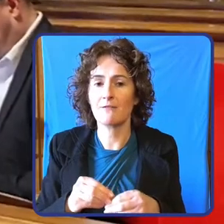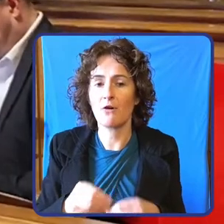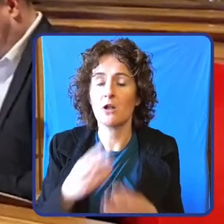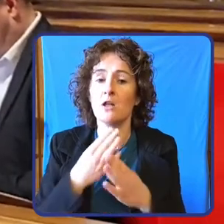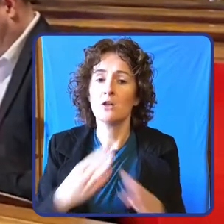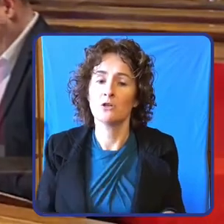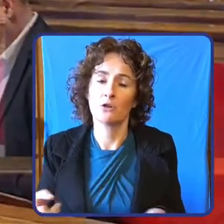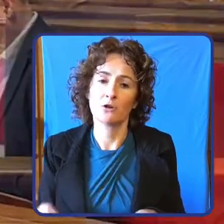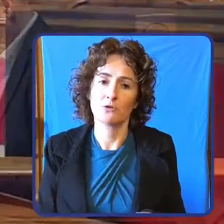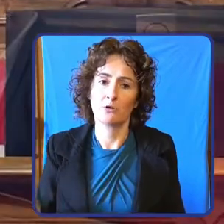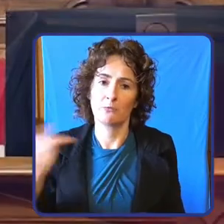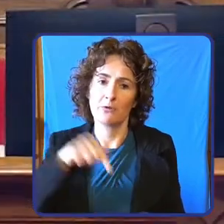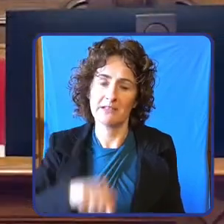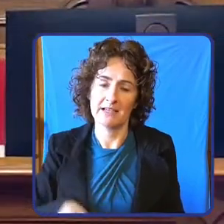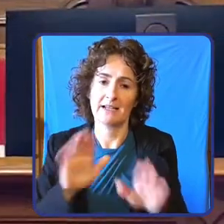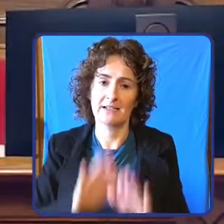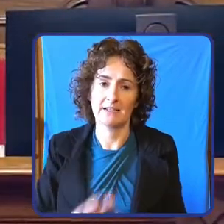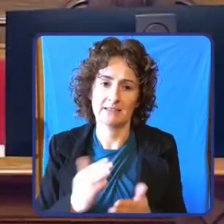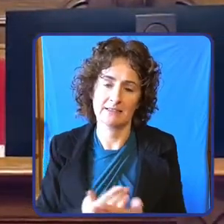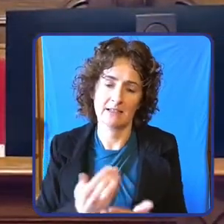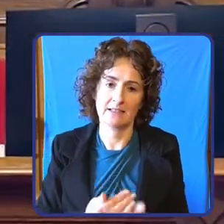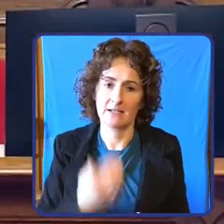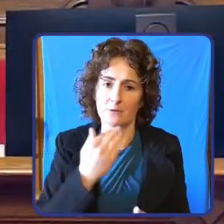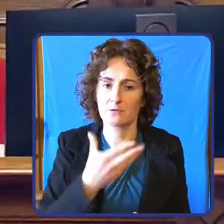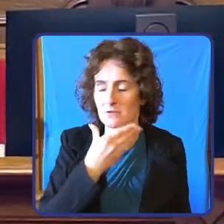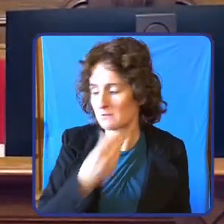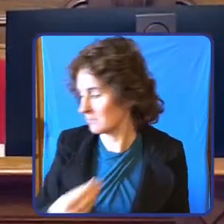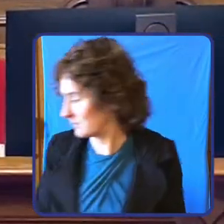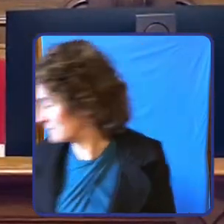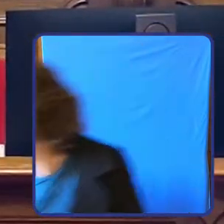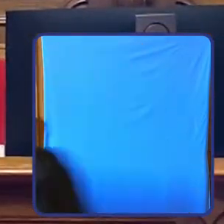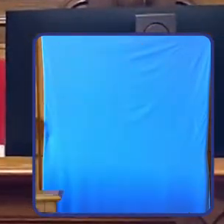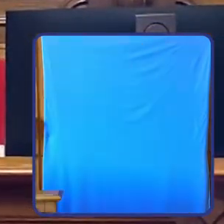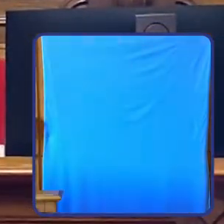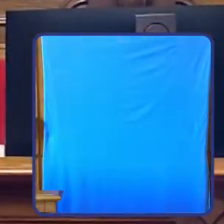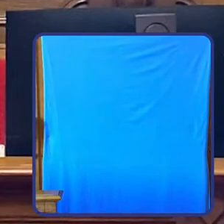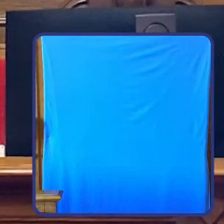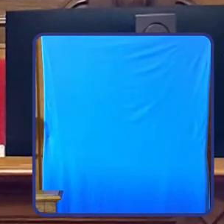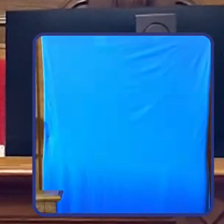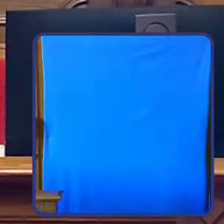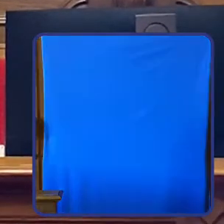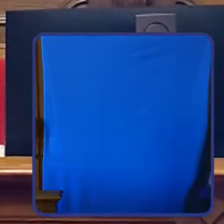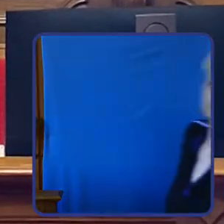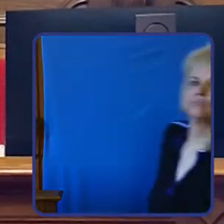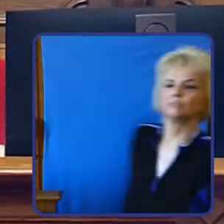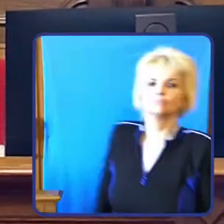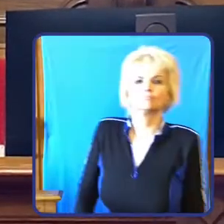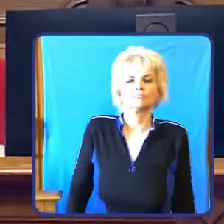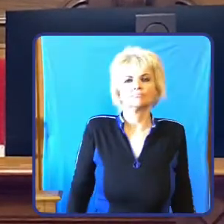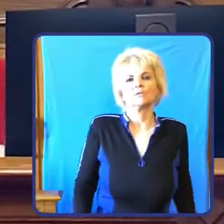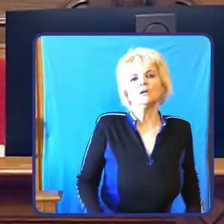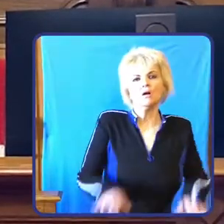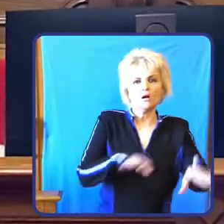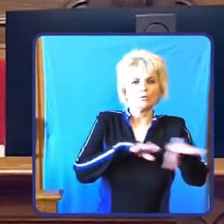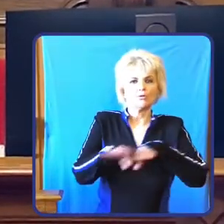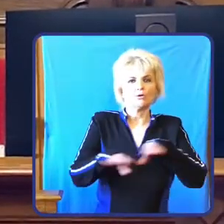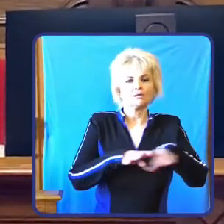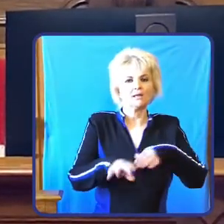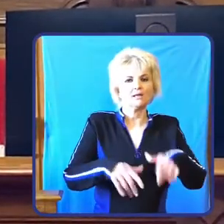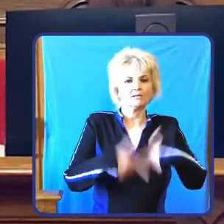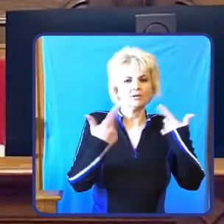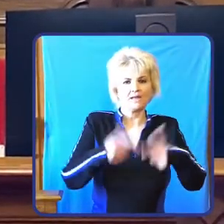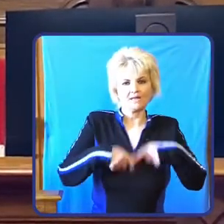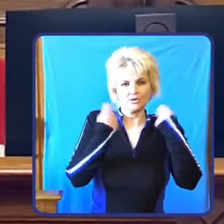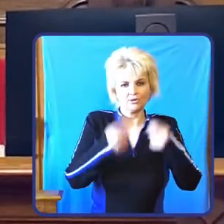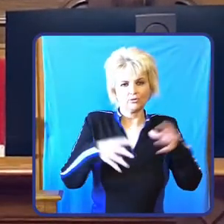legyen. Köszönöm szépen. Köszönöm szépen. Hasonló panaszok valóban vannak, köszönjük, hogy betetszett jelenteni. A hivatalos útja ennek az, hogy a közlekedési tanácsadó testülethez